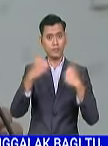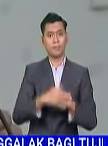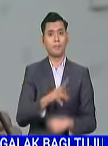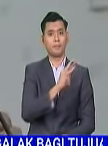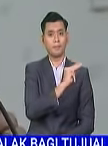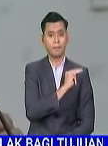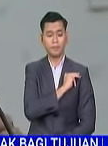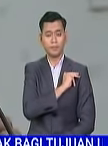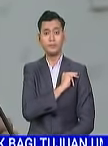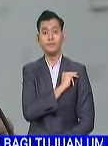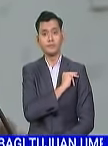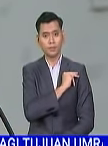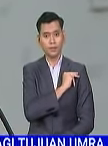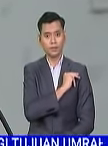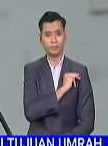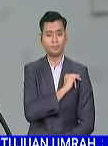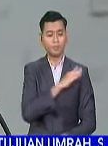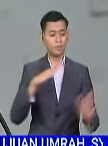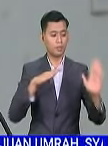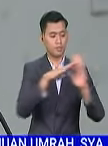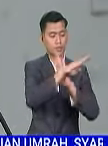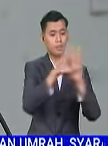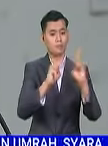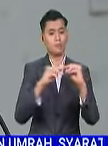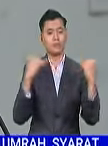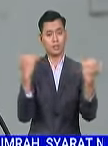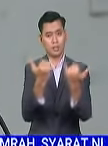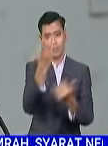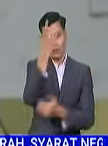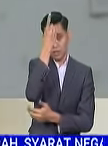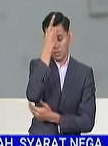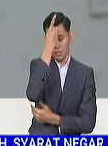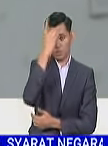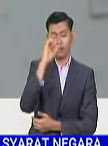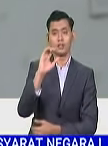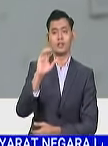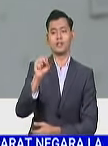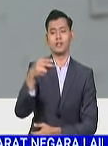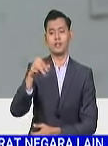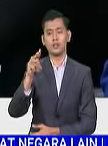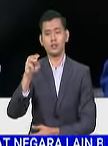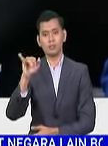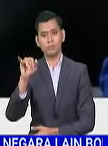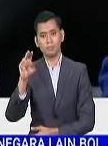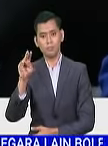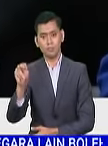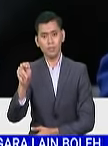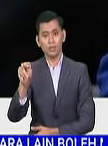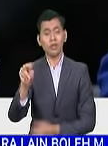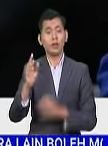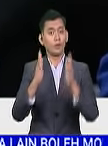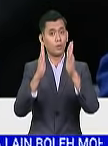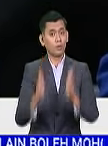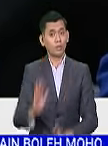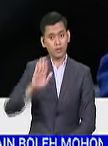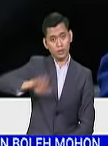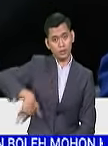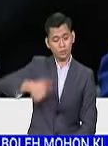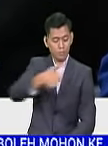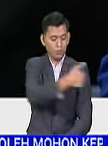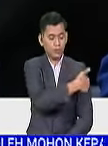Menteri Pembangunan Masyarakat dan Kesejahteraan Rakyat Dato' Insinyur Syahilmi Yahya menyarankan penduduk yang belum divaksin